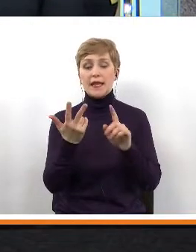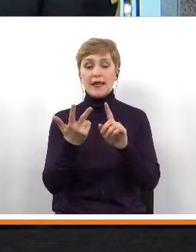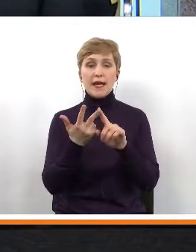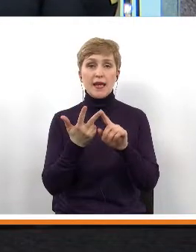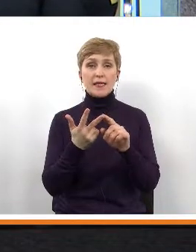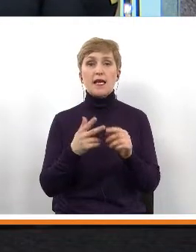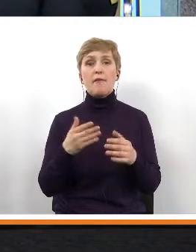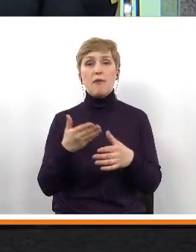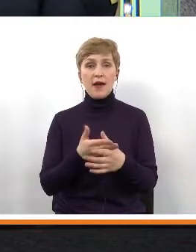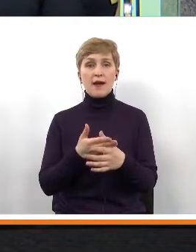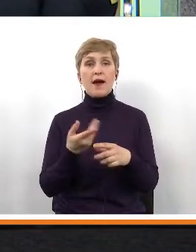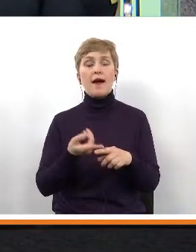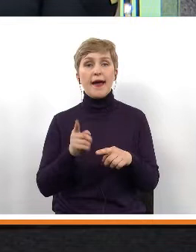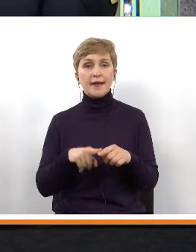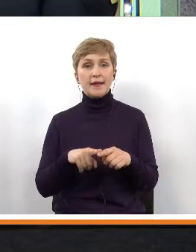это